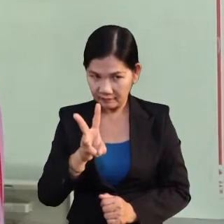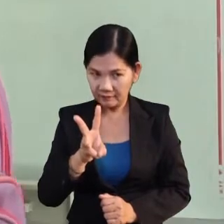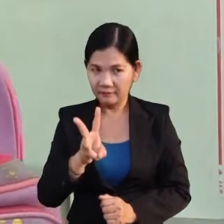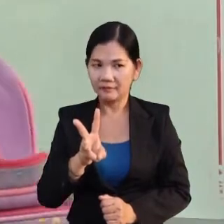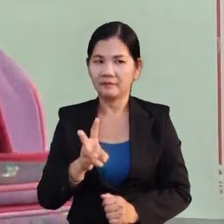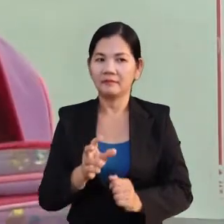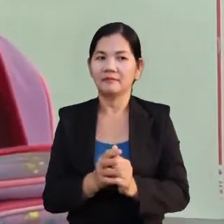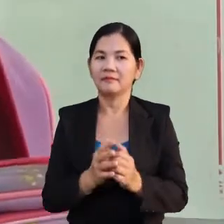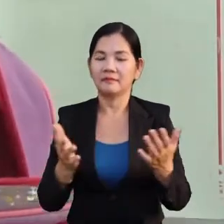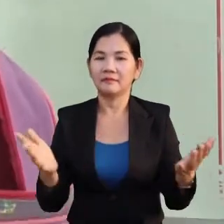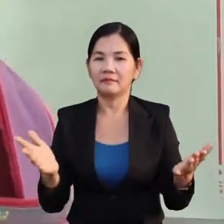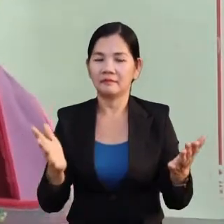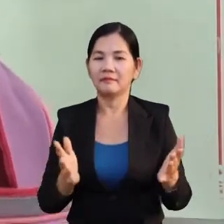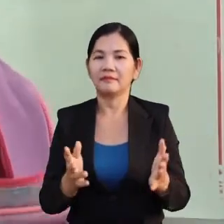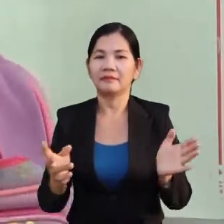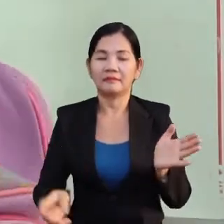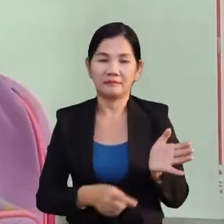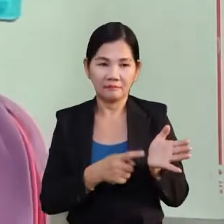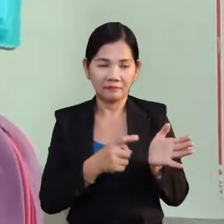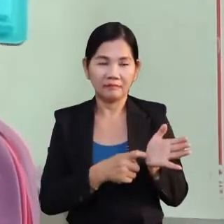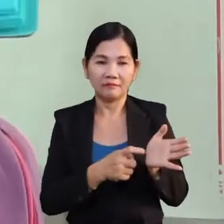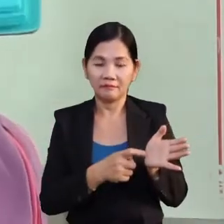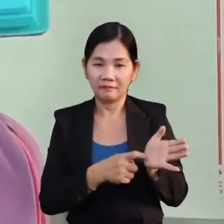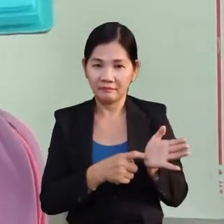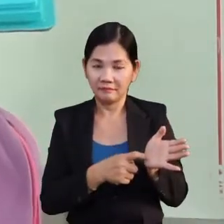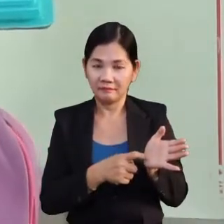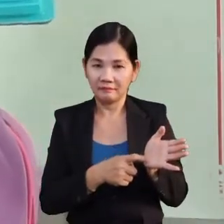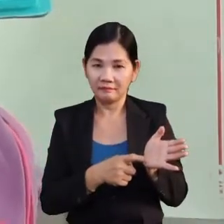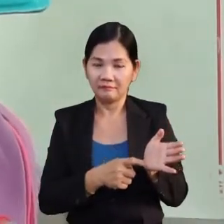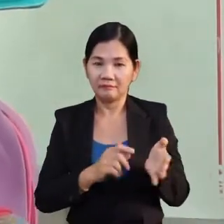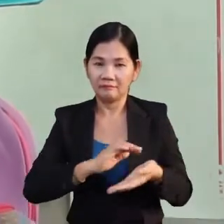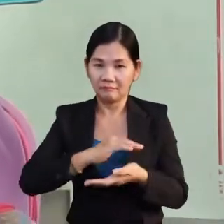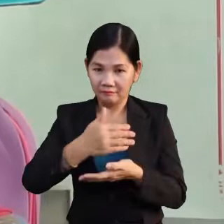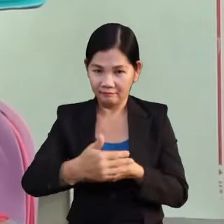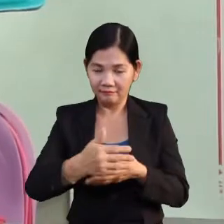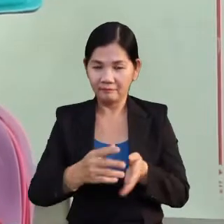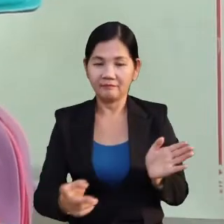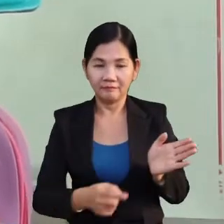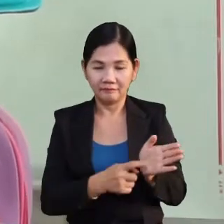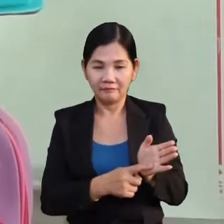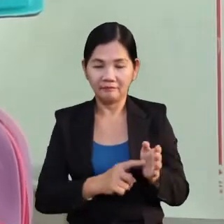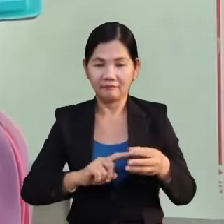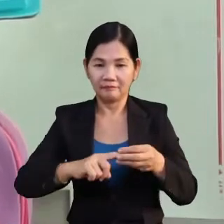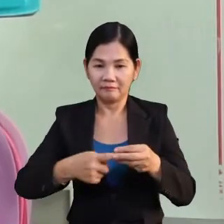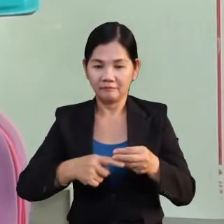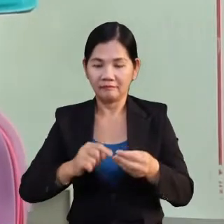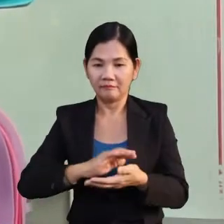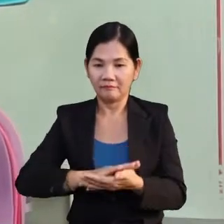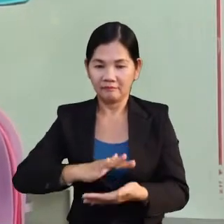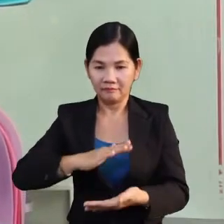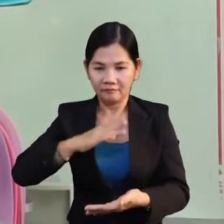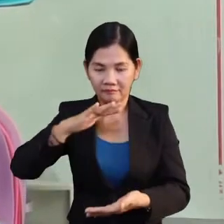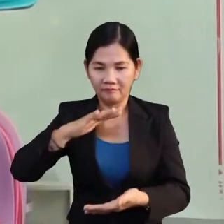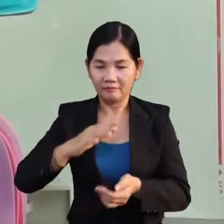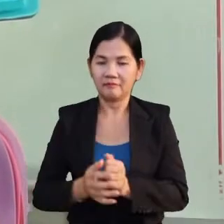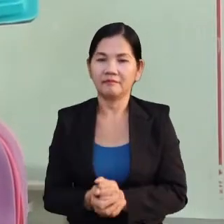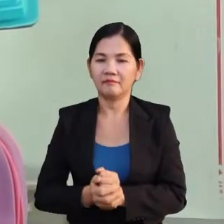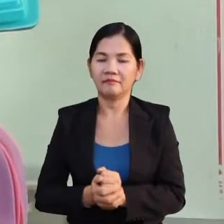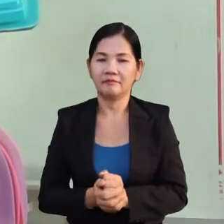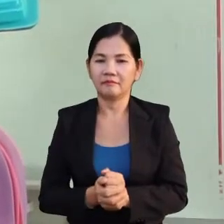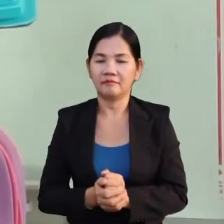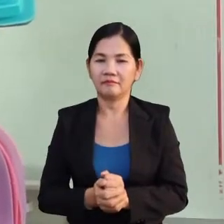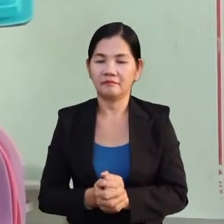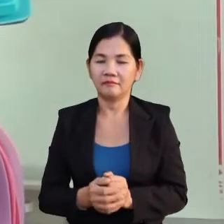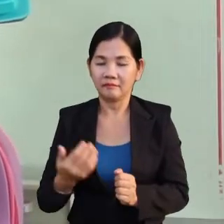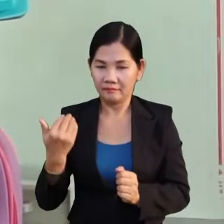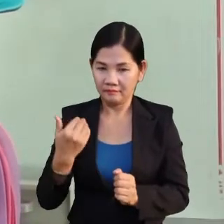2 3យេមានអីគេខ្លះកូនចាគឺមានខ្មៅដៃពណ៌មានខ្មៅដៃពណ៌